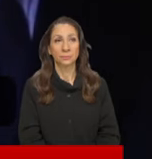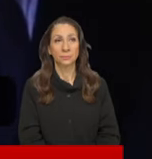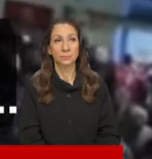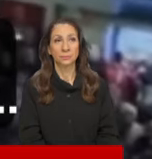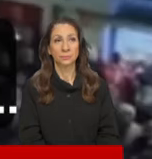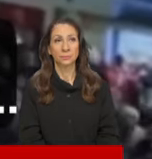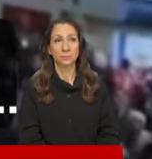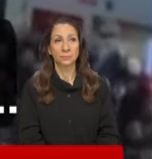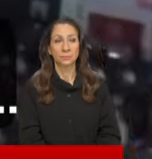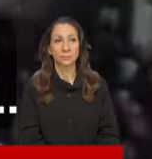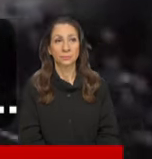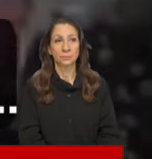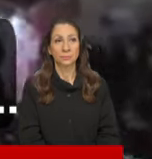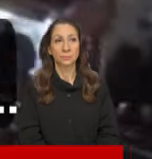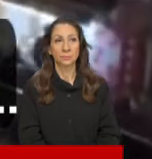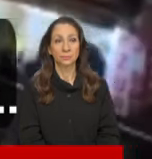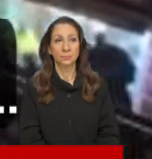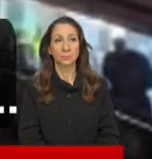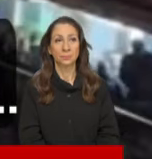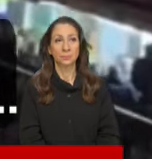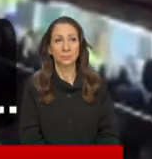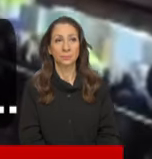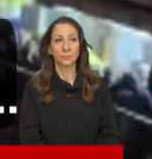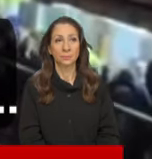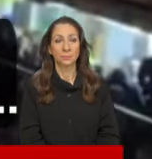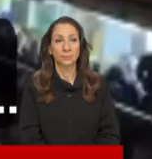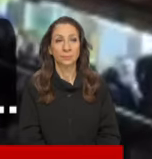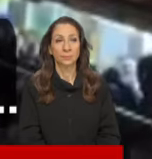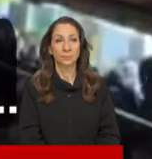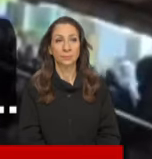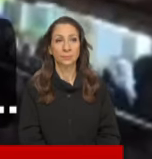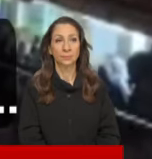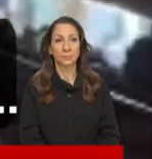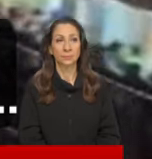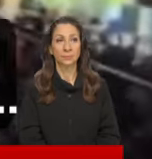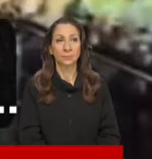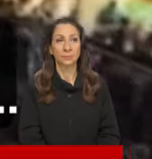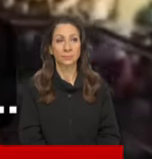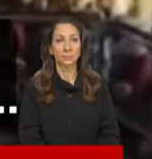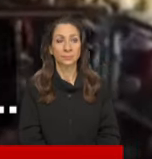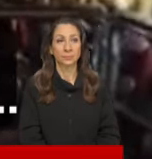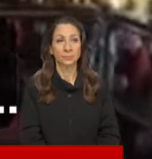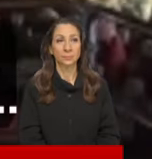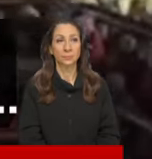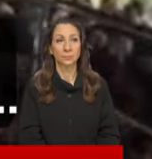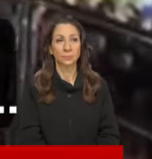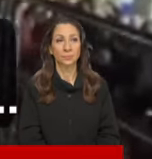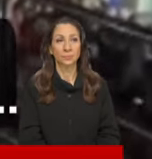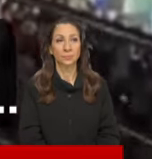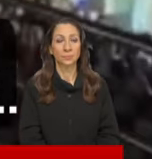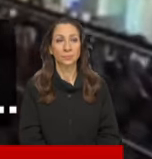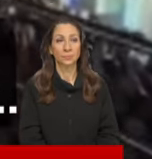istemekte bunlar kabine hepsinin adı kabine Yani bu insanlar